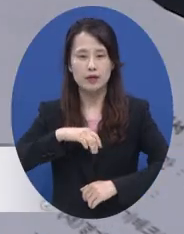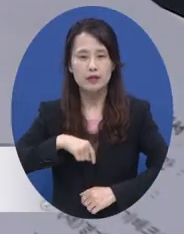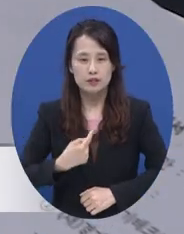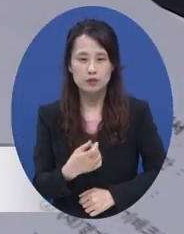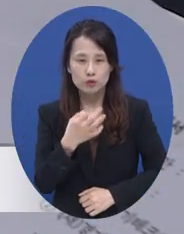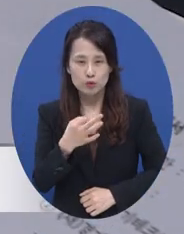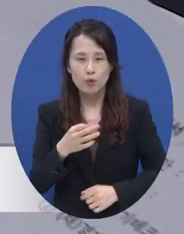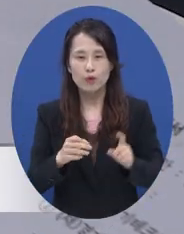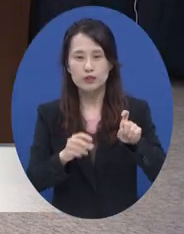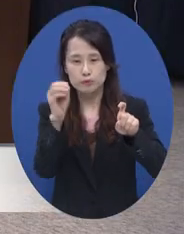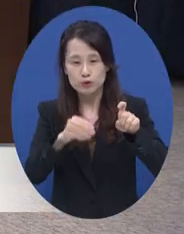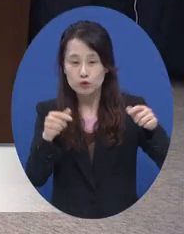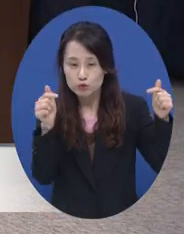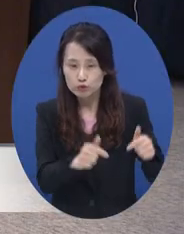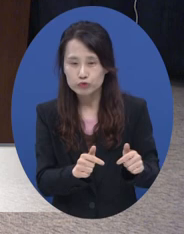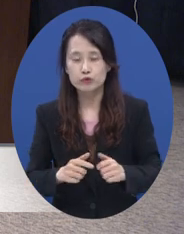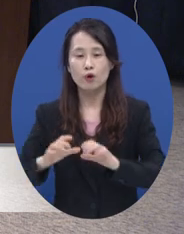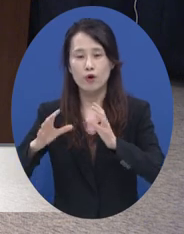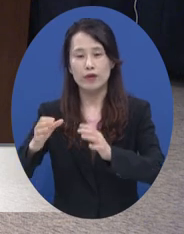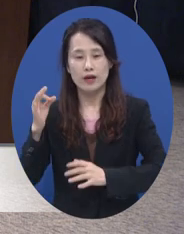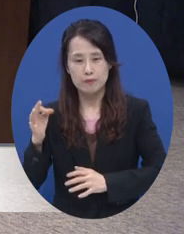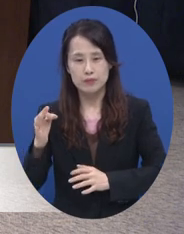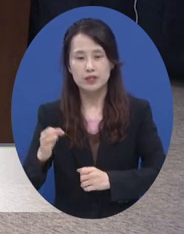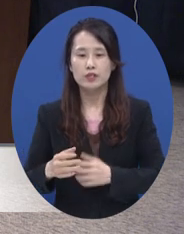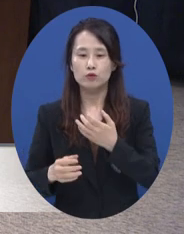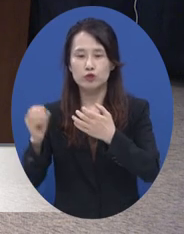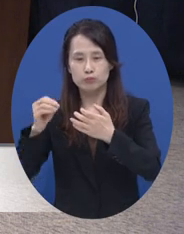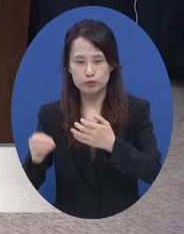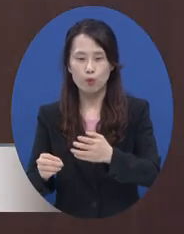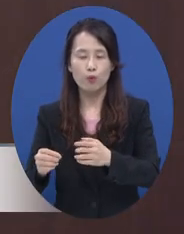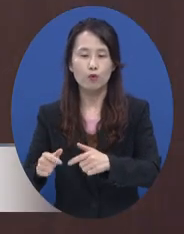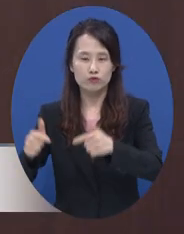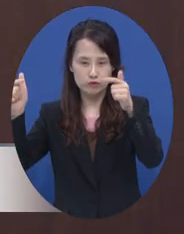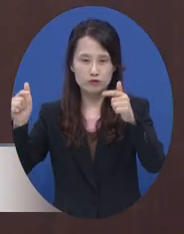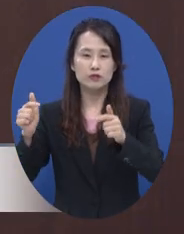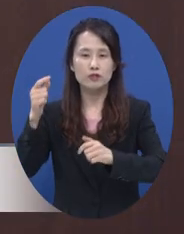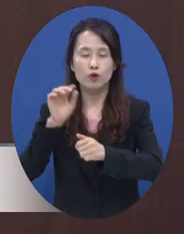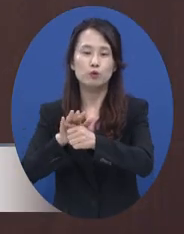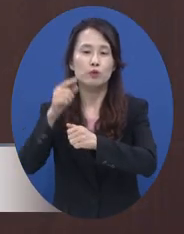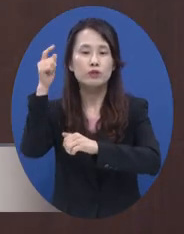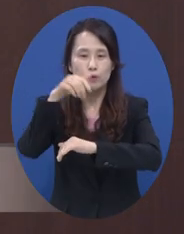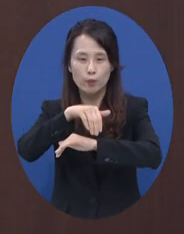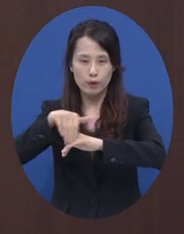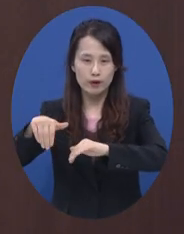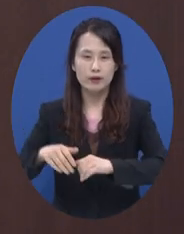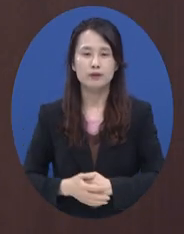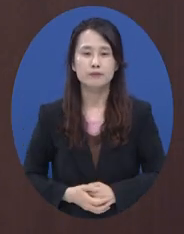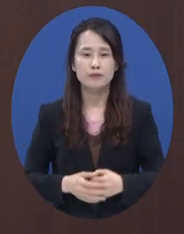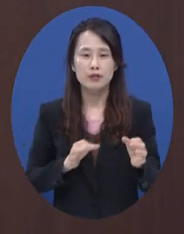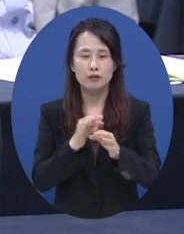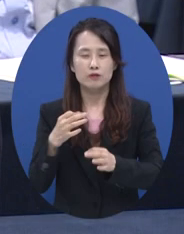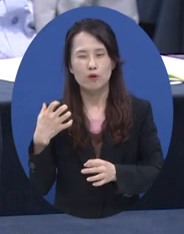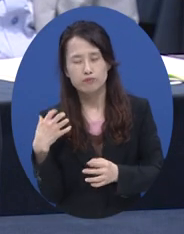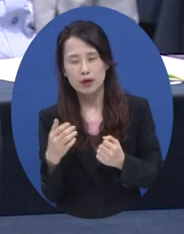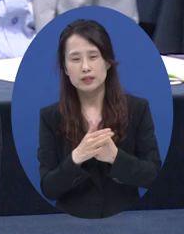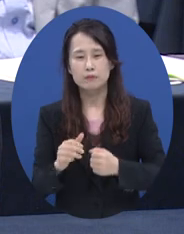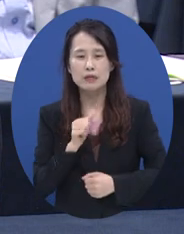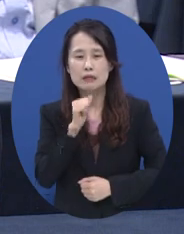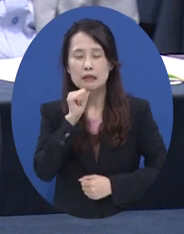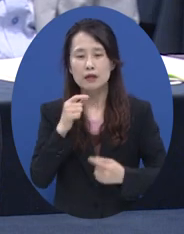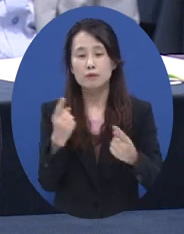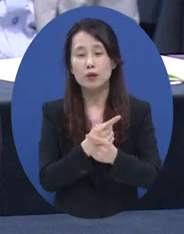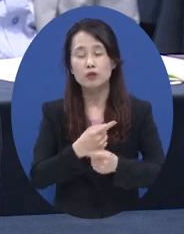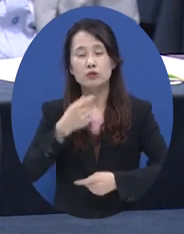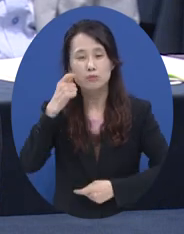자부담 비율은 10%로 줄이고 국비와 도비 시군비로 사업비의 90%까지 지원합니다. 경제적 부담 때문에